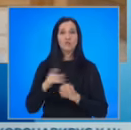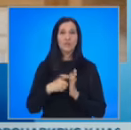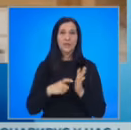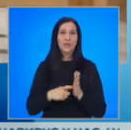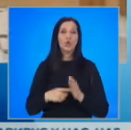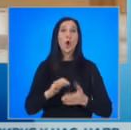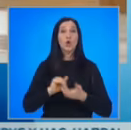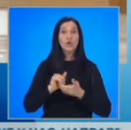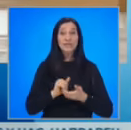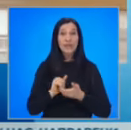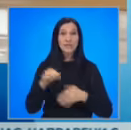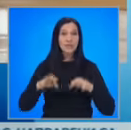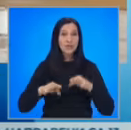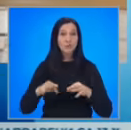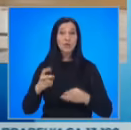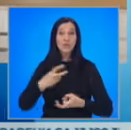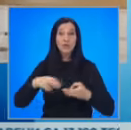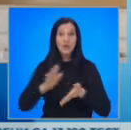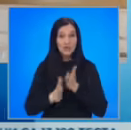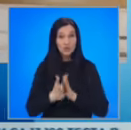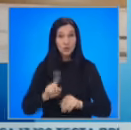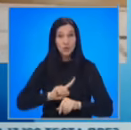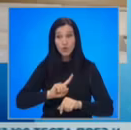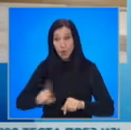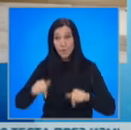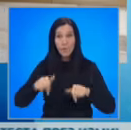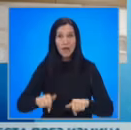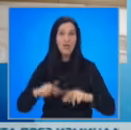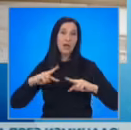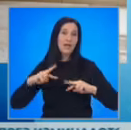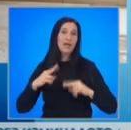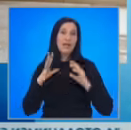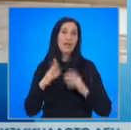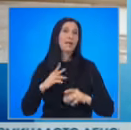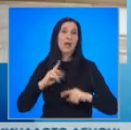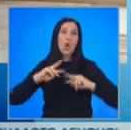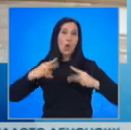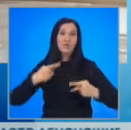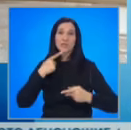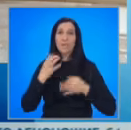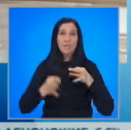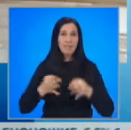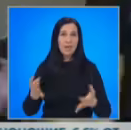на свършеното до момента и отговор на пандемията. Бойко Борисов пожела успех на кабинета. Вижте още.